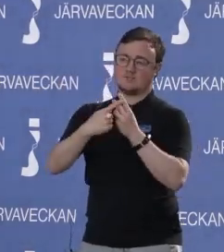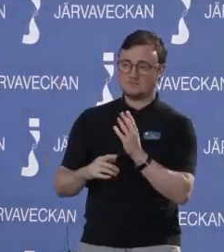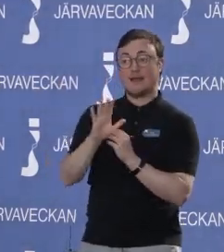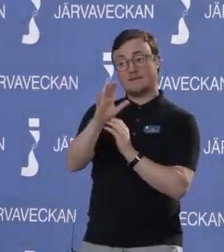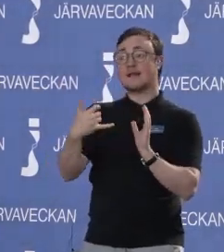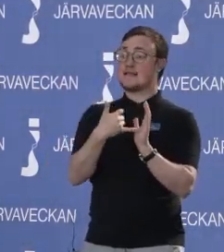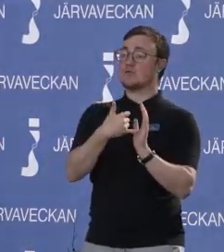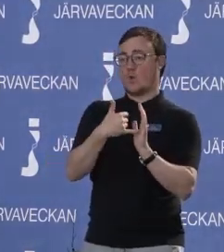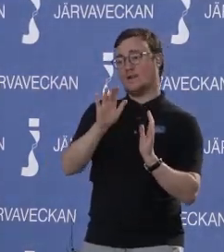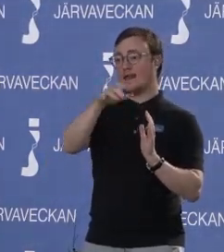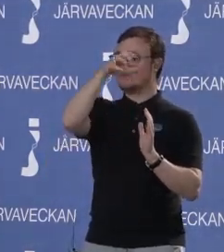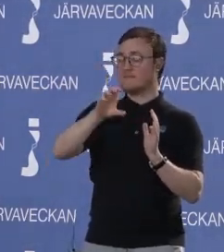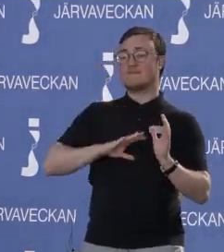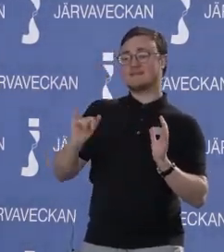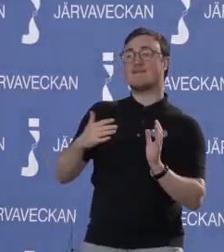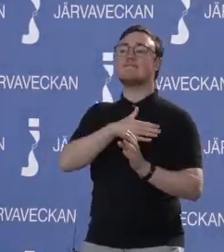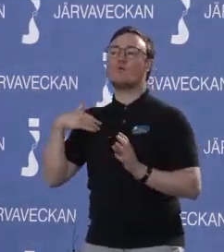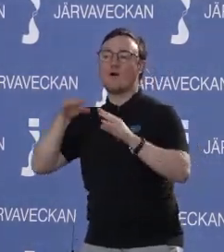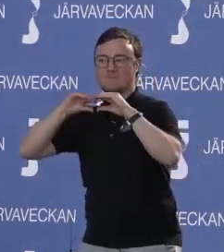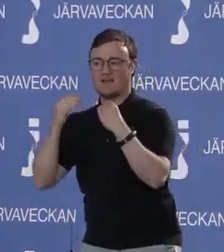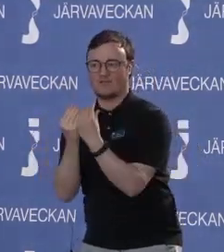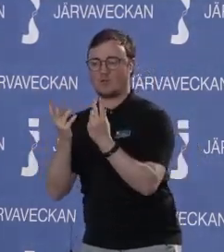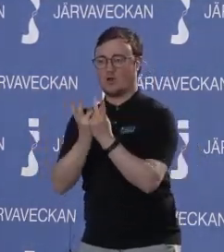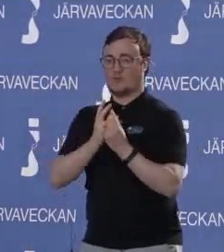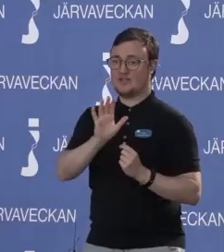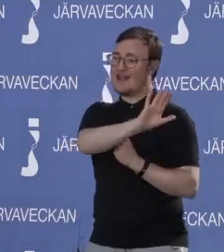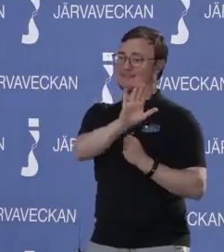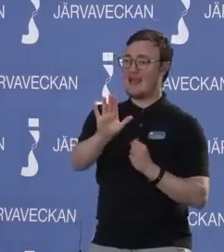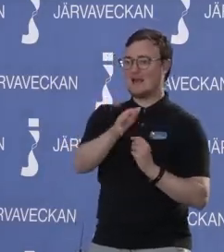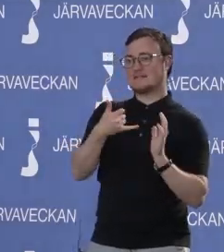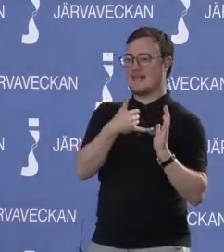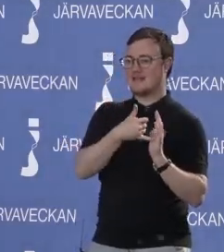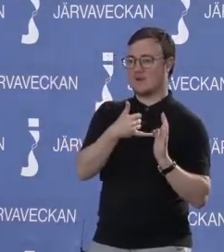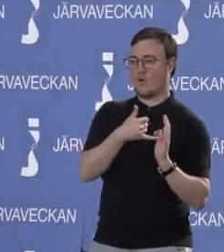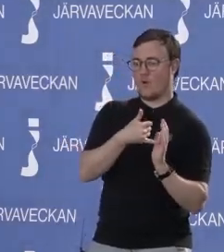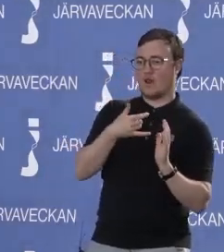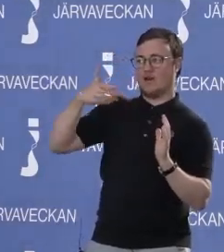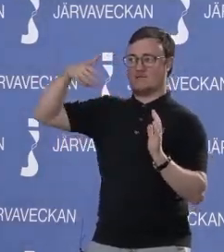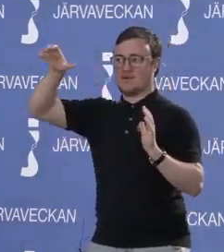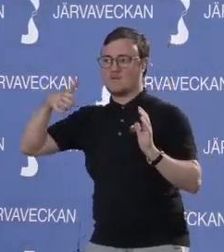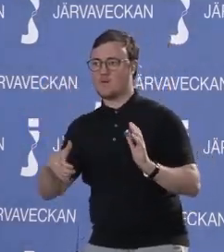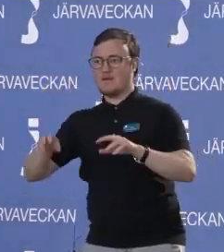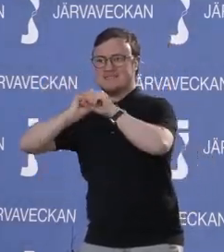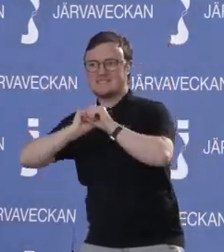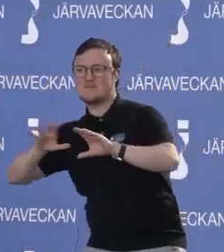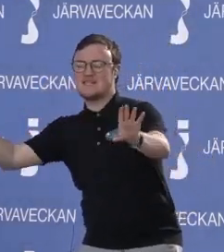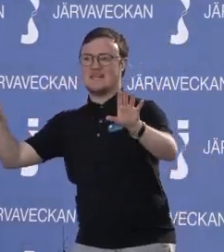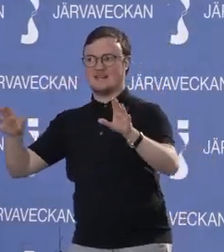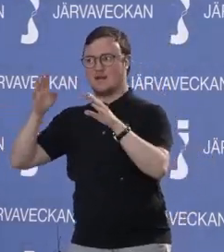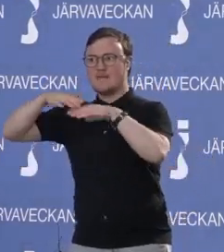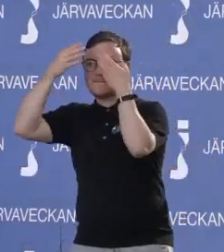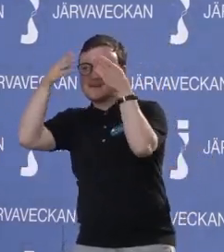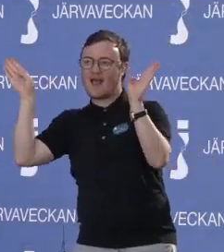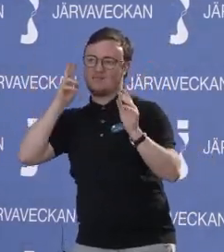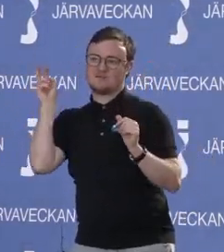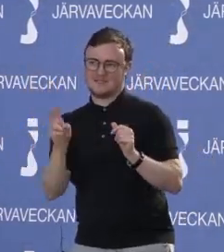vår plattform, vilket gör att deras innehåll också kommer ut och breddar deras tidigare då, tittare, lyssnare. Men utöver det